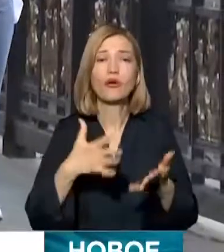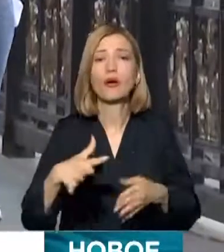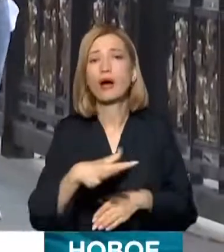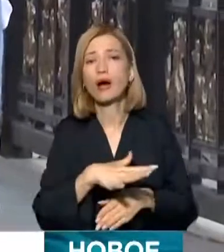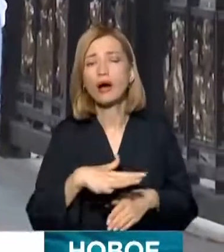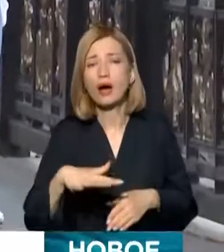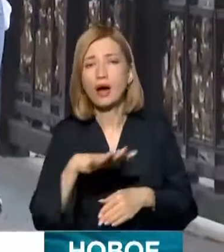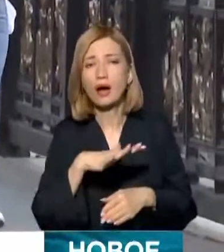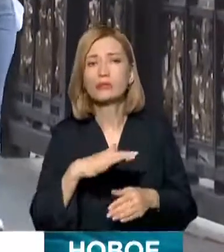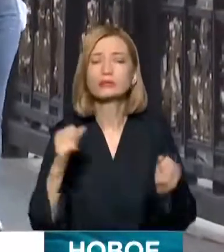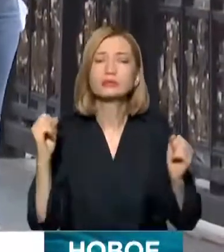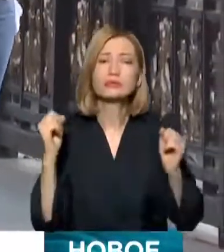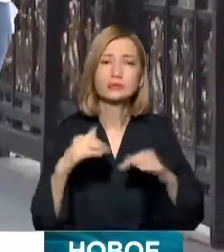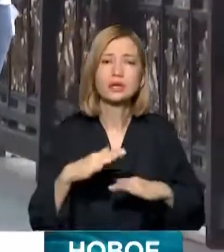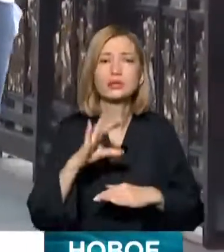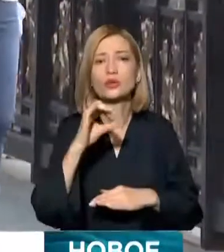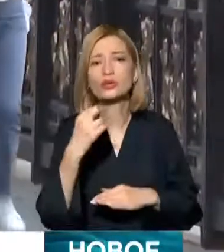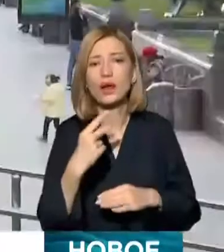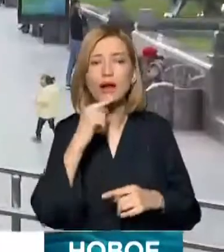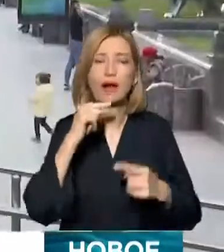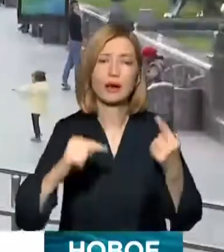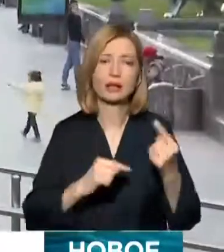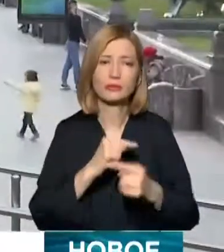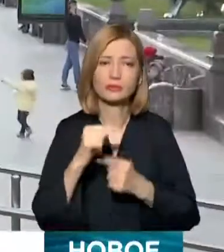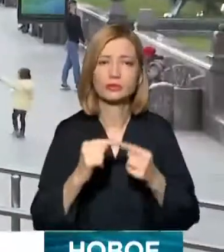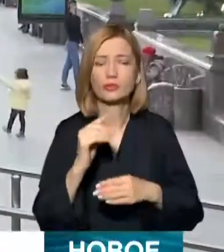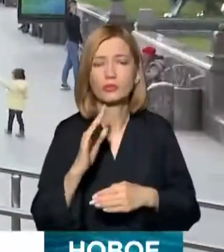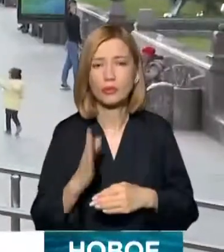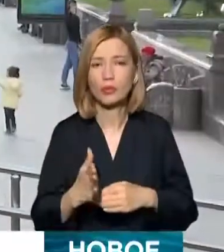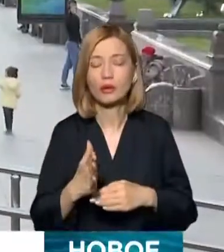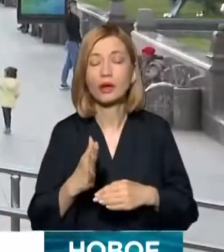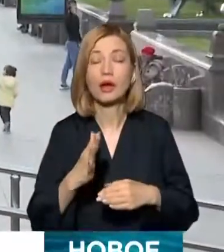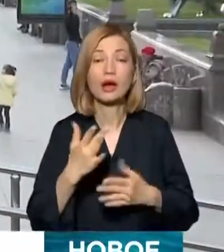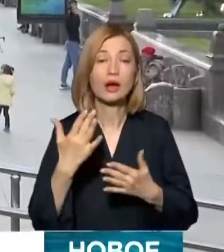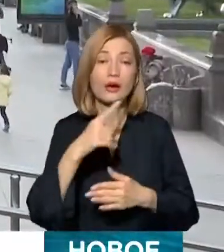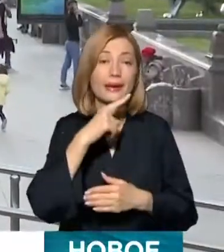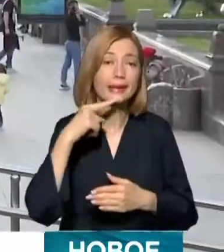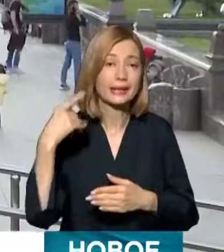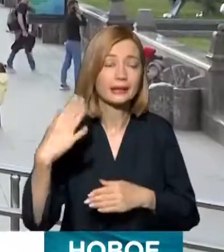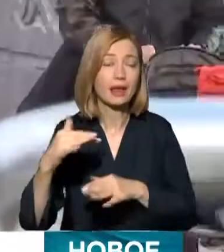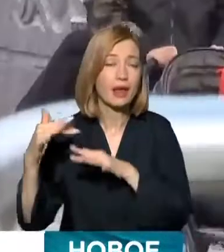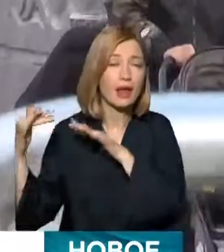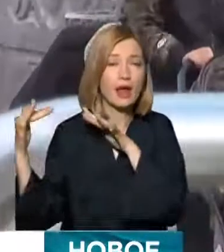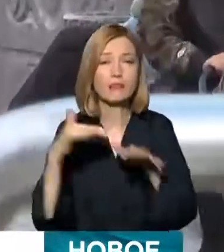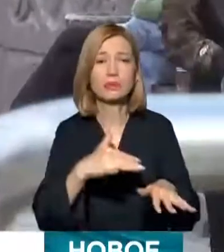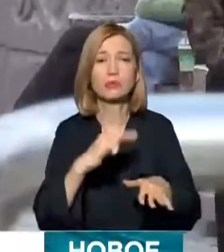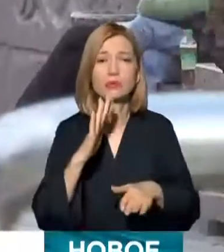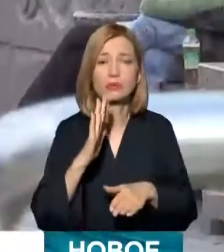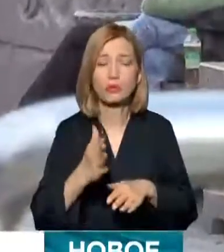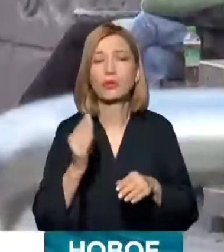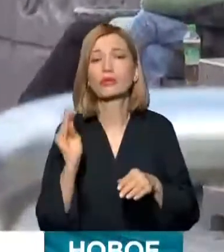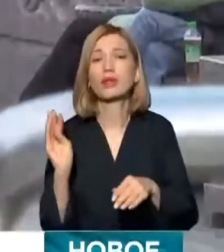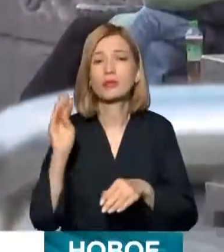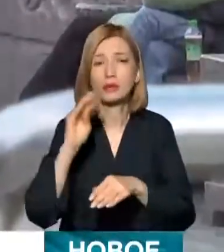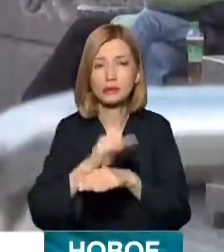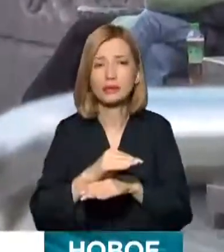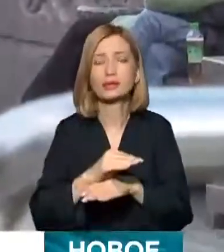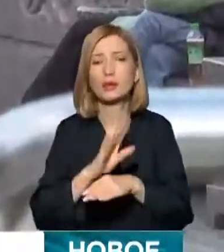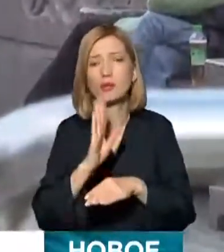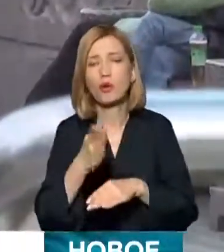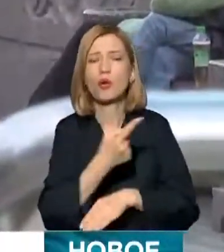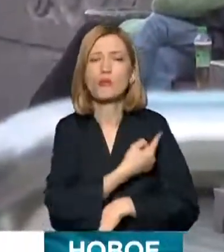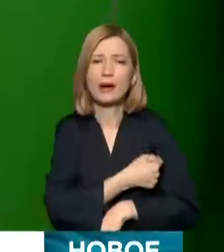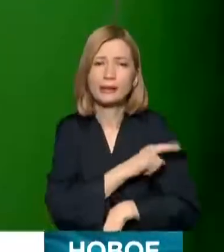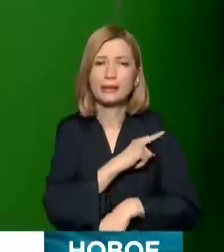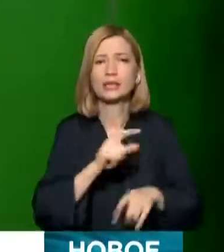баталий, только уже не военных, а социально-экономических. Ведь, по сути, приток мигрантов из России в нашу страну – это дополнительная нагрузка на